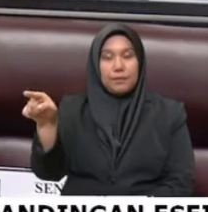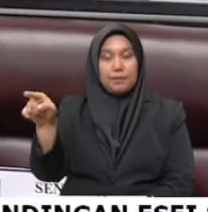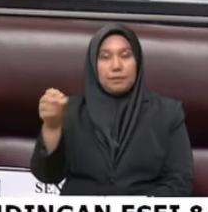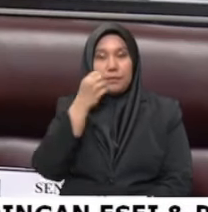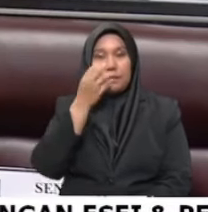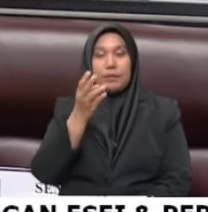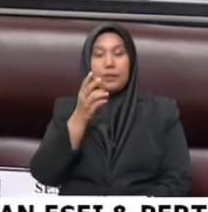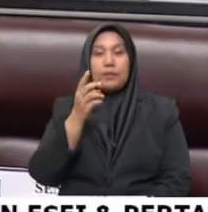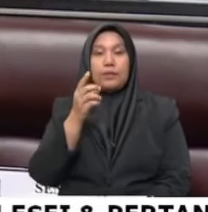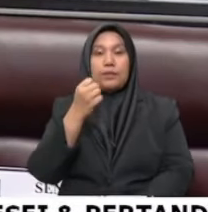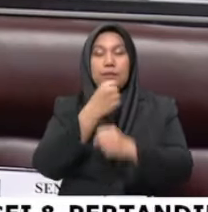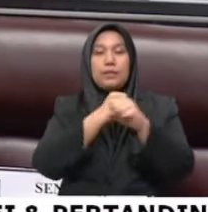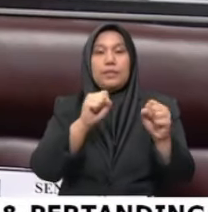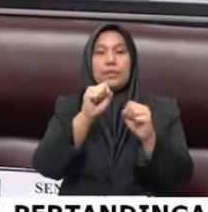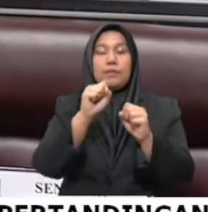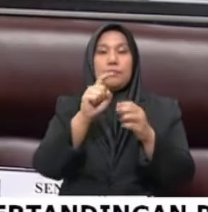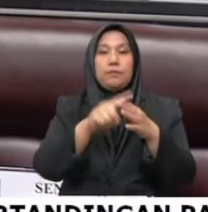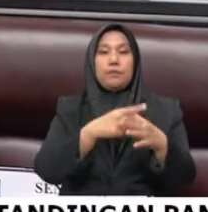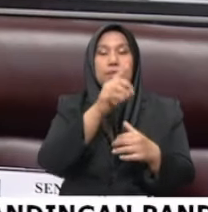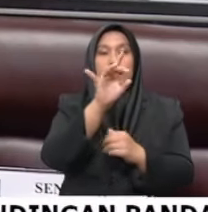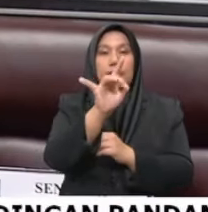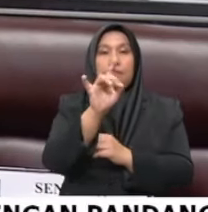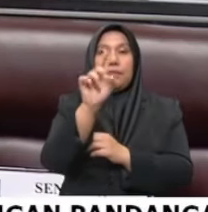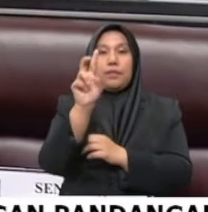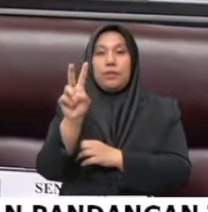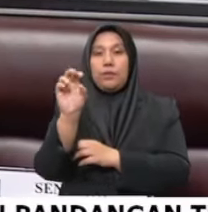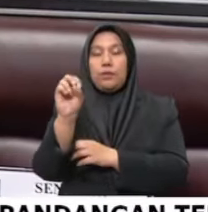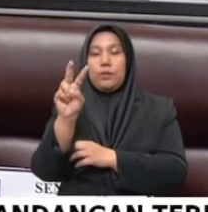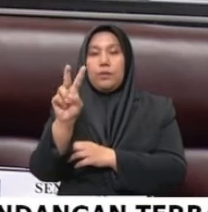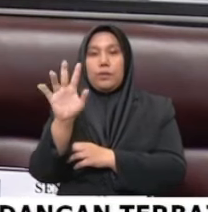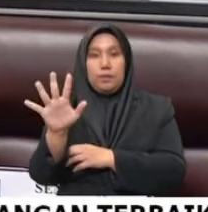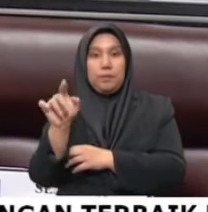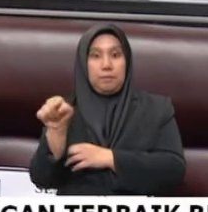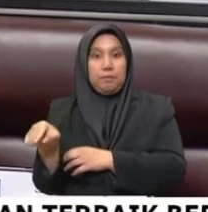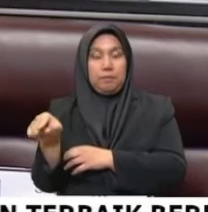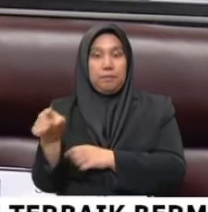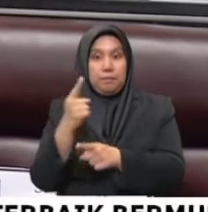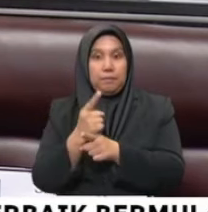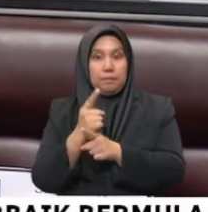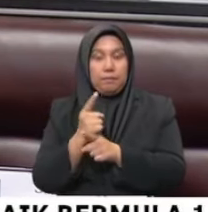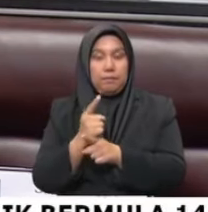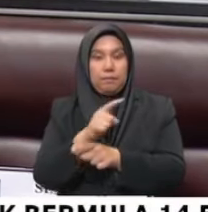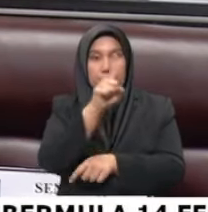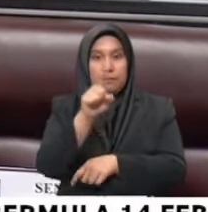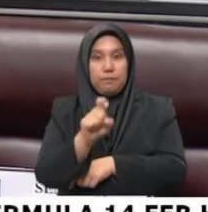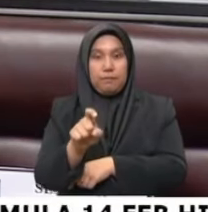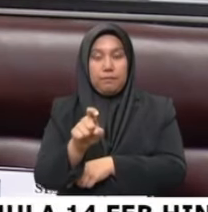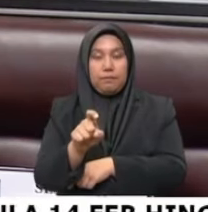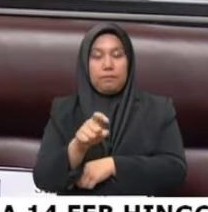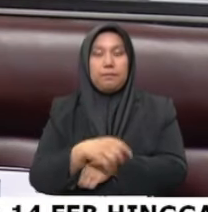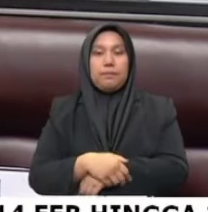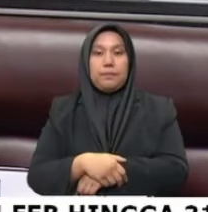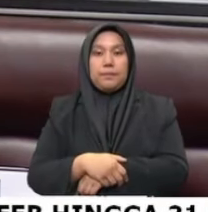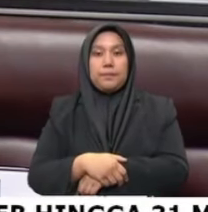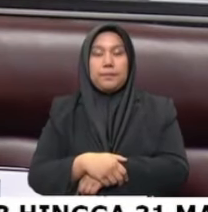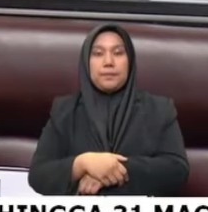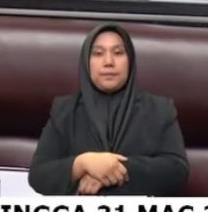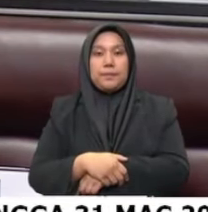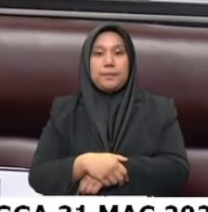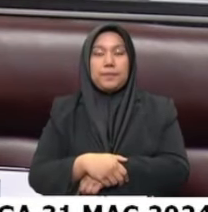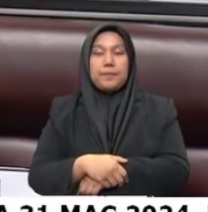Ogos 2025 pakej ni Bukit Tiu ke Kampung Berangan ni, Is that so?